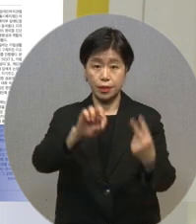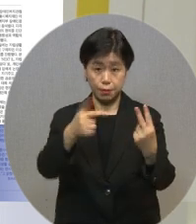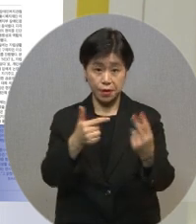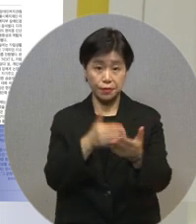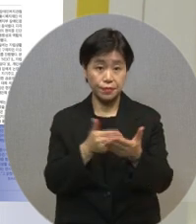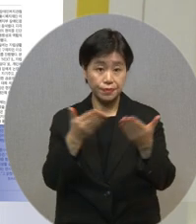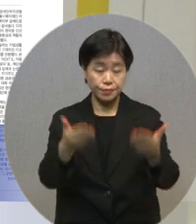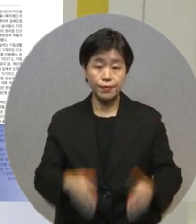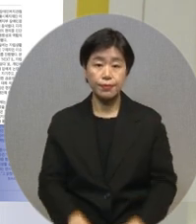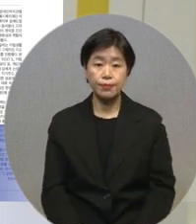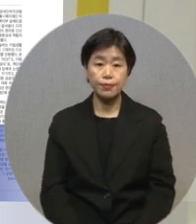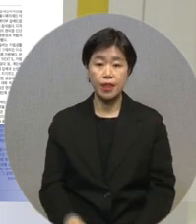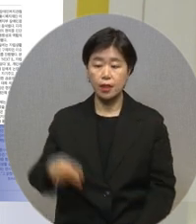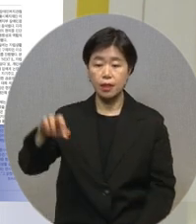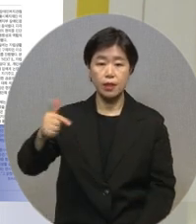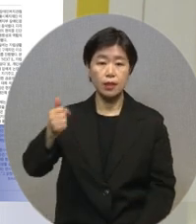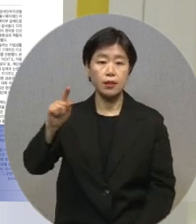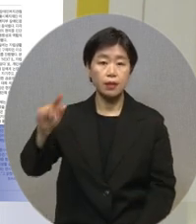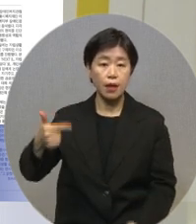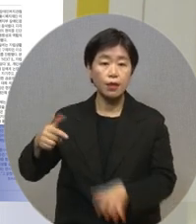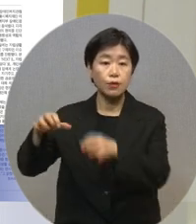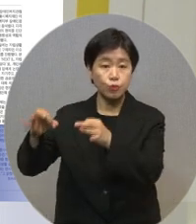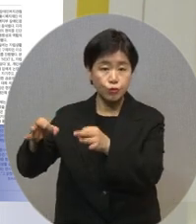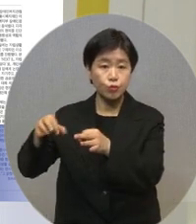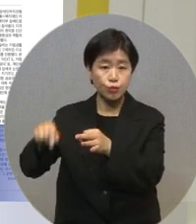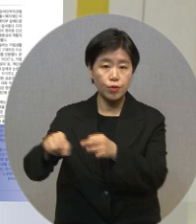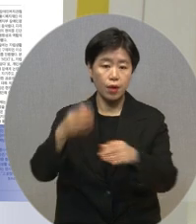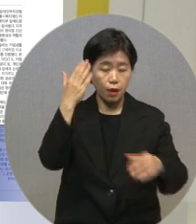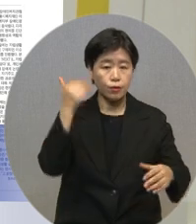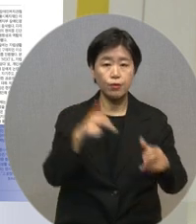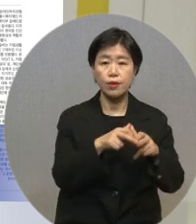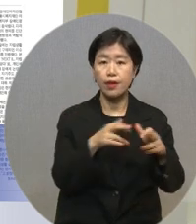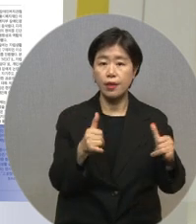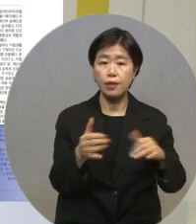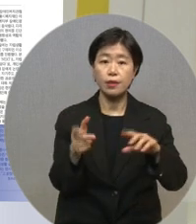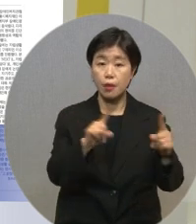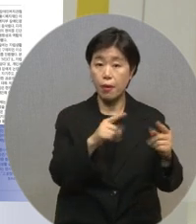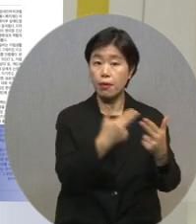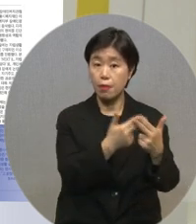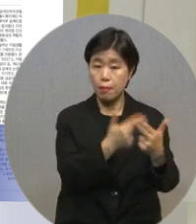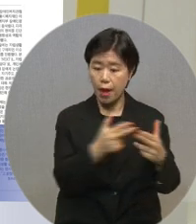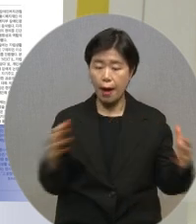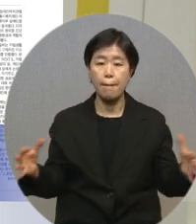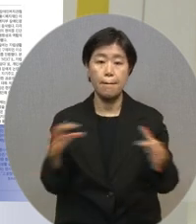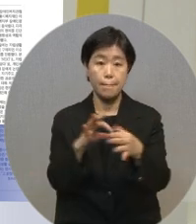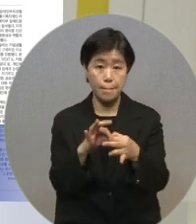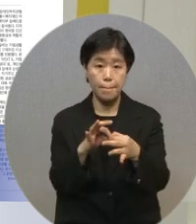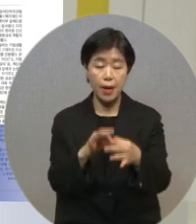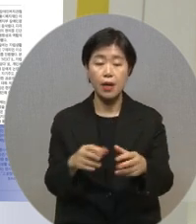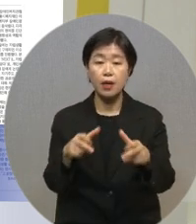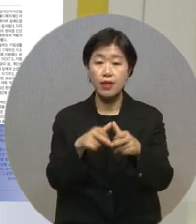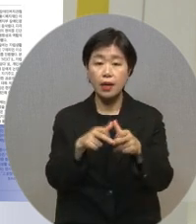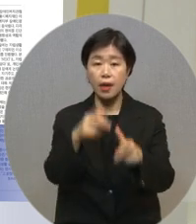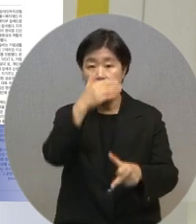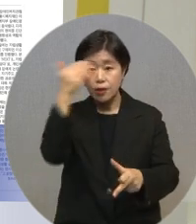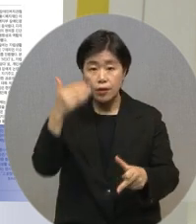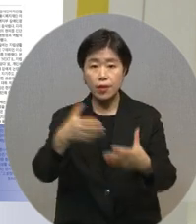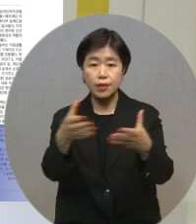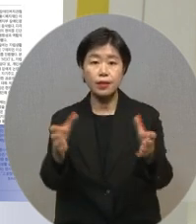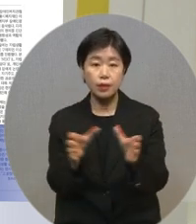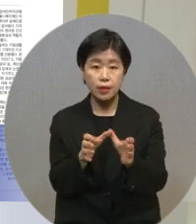2면 있니다 신한 금융 그룹과 한국 장애인 제 협회가 함께하는 장애 청년 드림팀 6대 6에